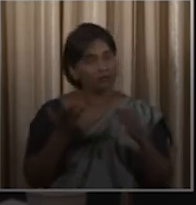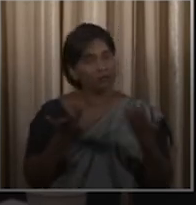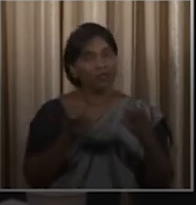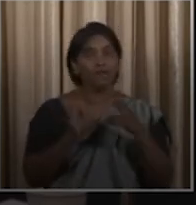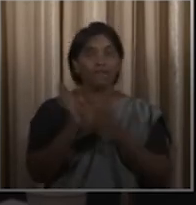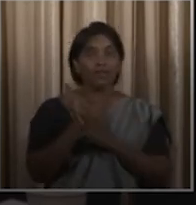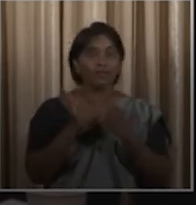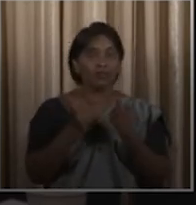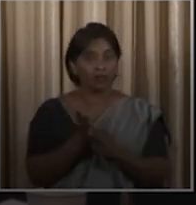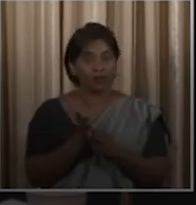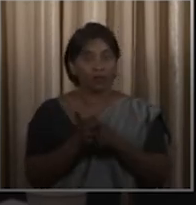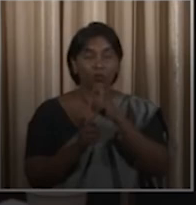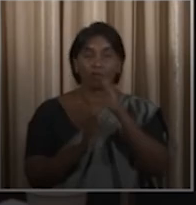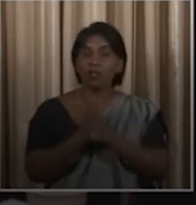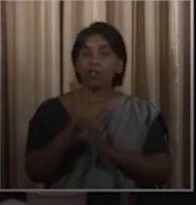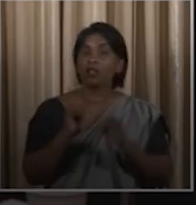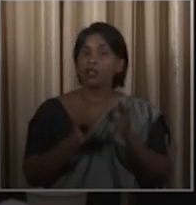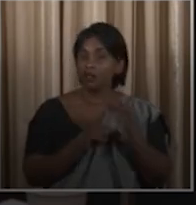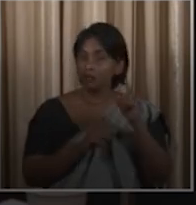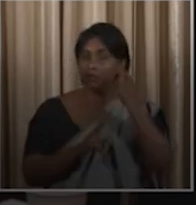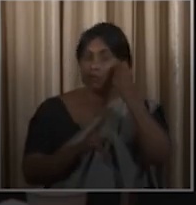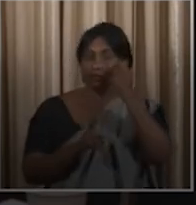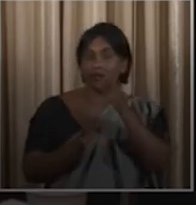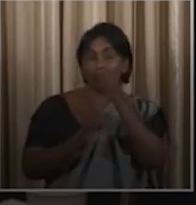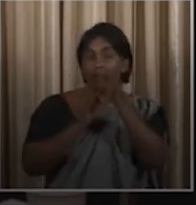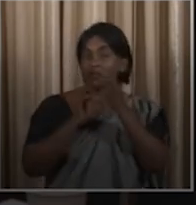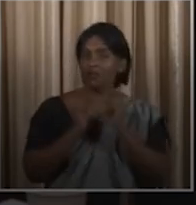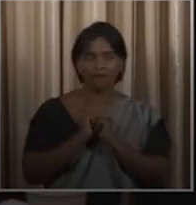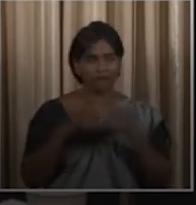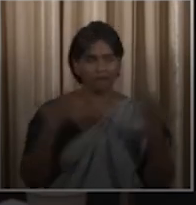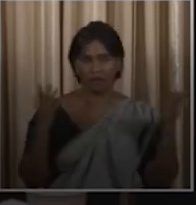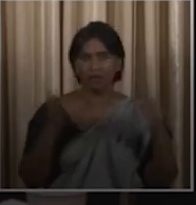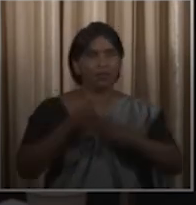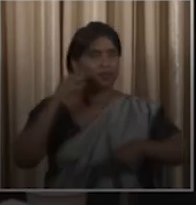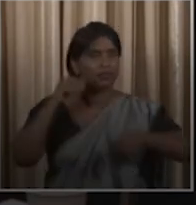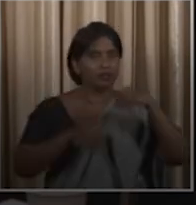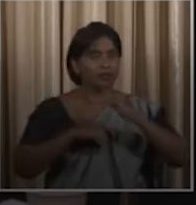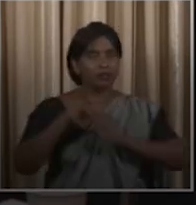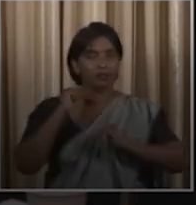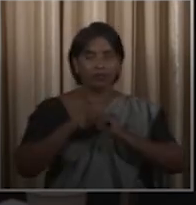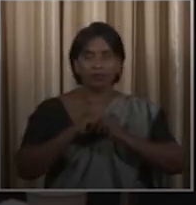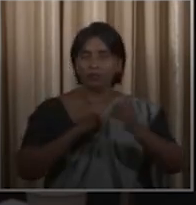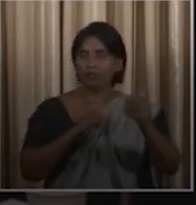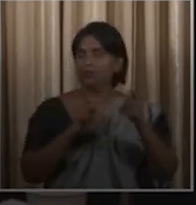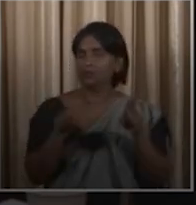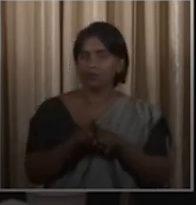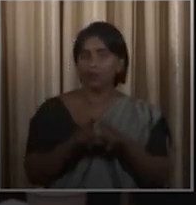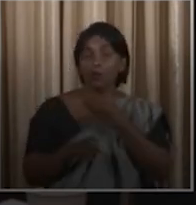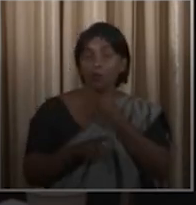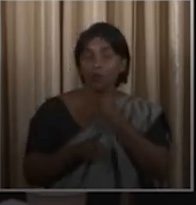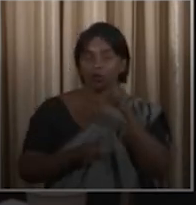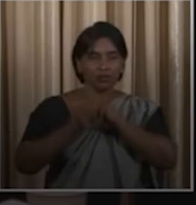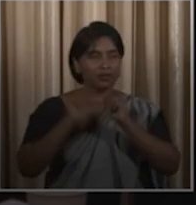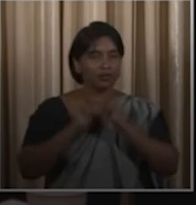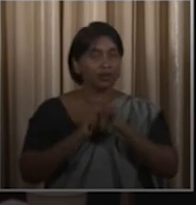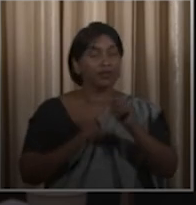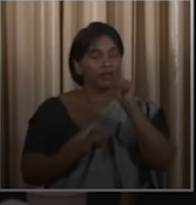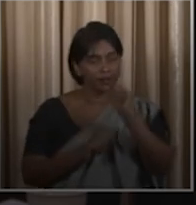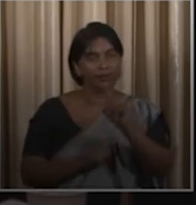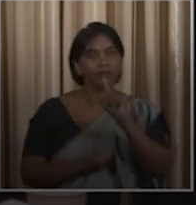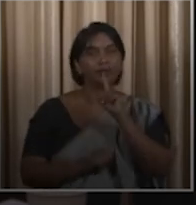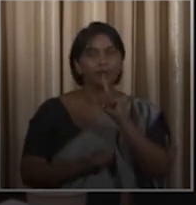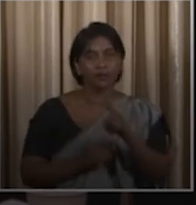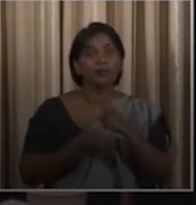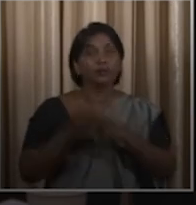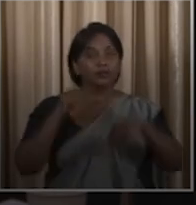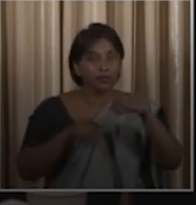namatumagi vivide surangna kata unene desa palne sista sampanne kirim pilmada borusa kaccha unene kiyanna. Candita bayi, candita